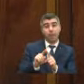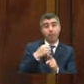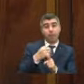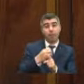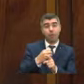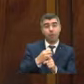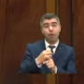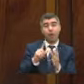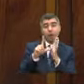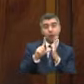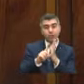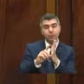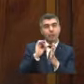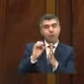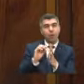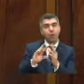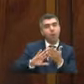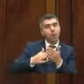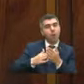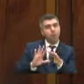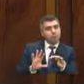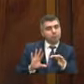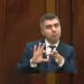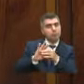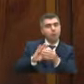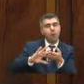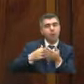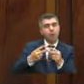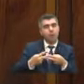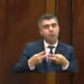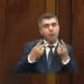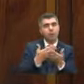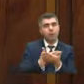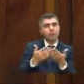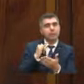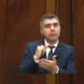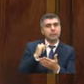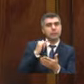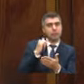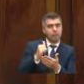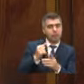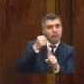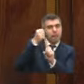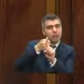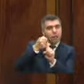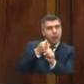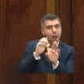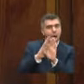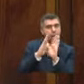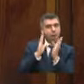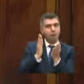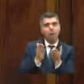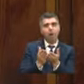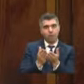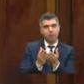مرجعي وتعاقدي وطني ملزم للجميع وضامنا لاستدامة الإصلاح الرامي